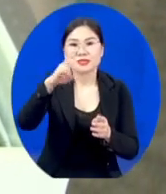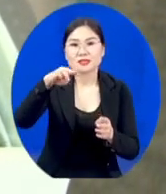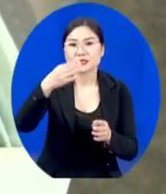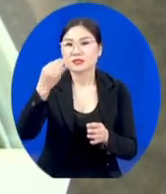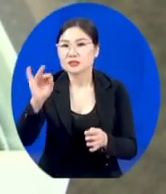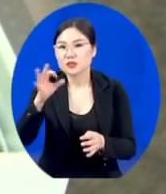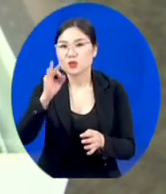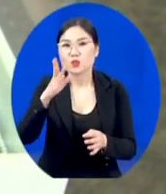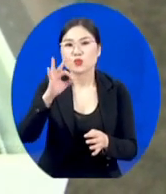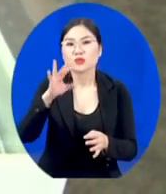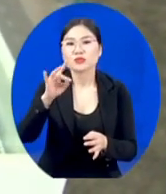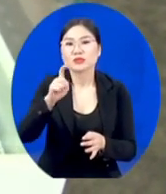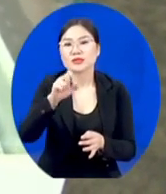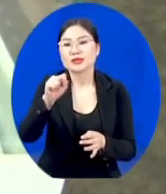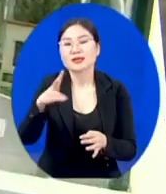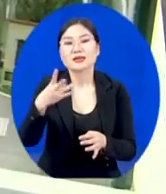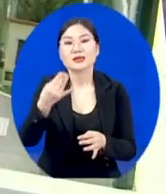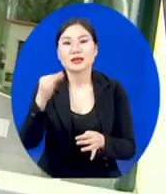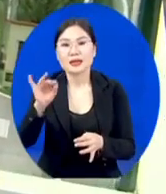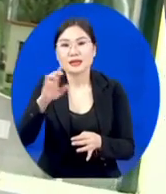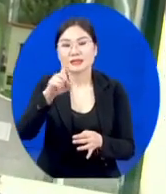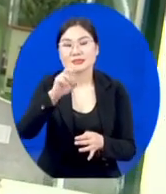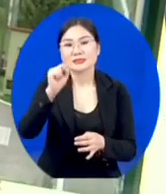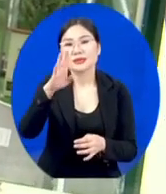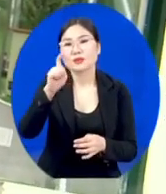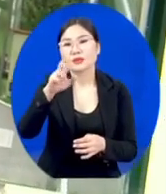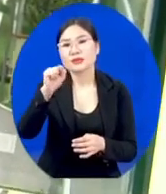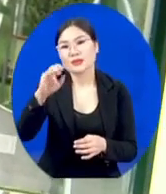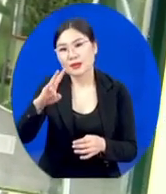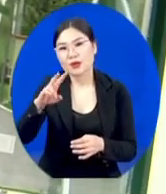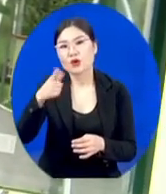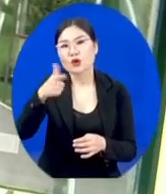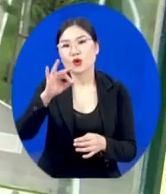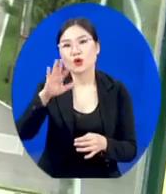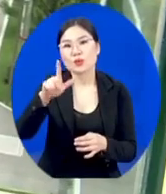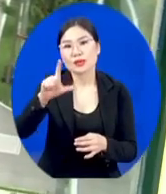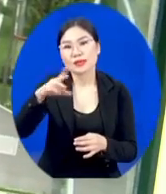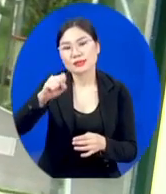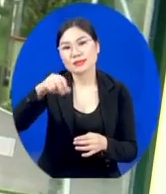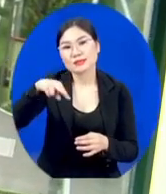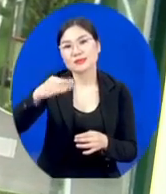Өвөрхангай, Говьсүмбэр, мөн Завхан, Говьалтай аймагт дулааны станц барих юм аа.